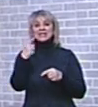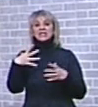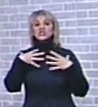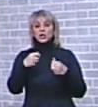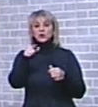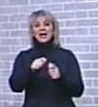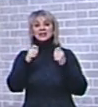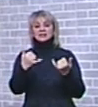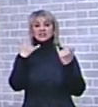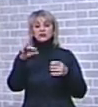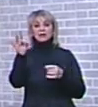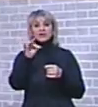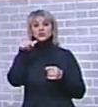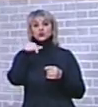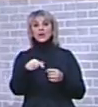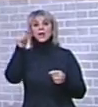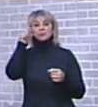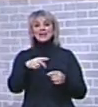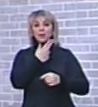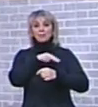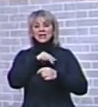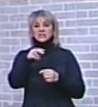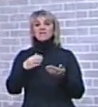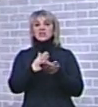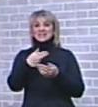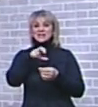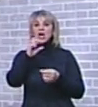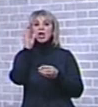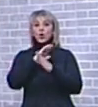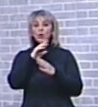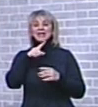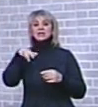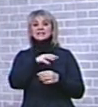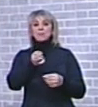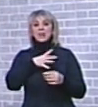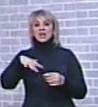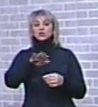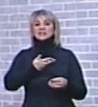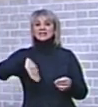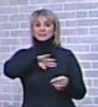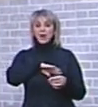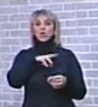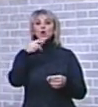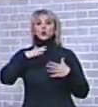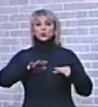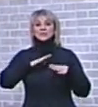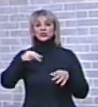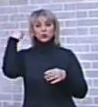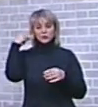здоровье» открылся сегодня в Ростове. Приехали медики, ветеринары, экологи из России, Белоруссии, Испании, Грузии,